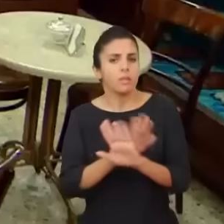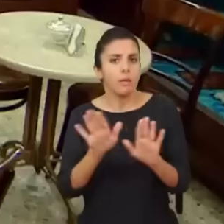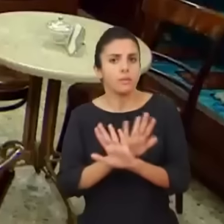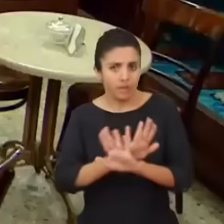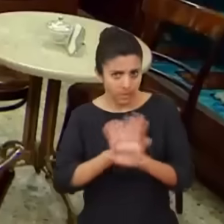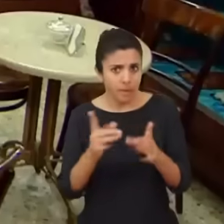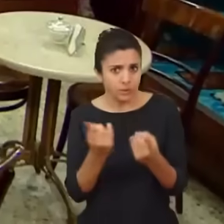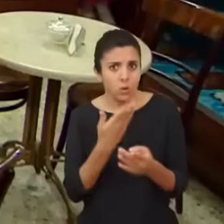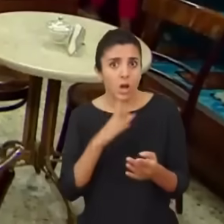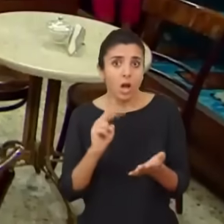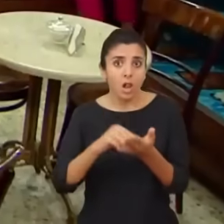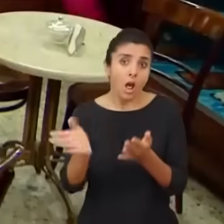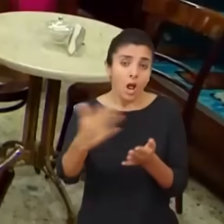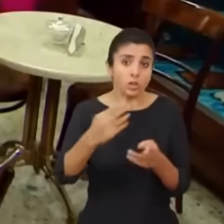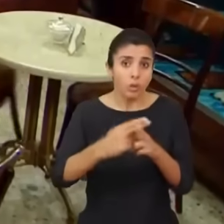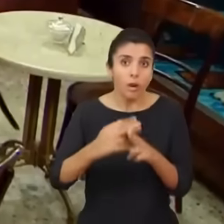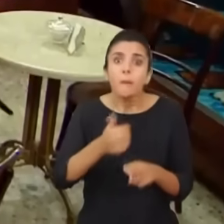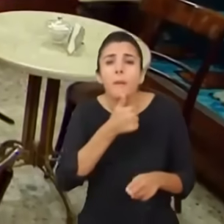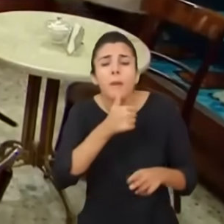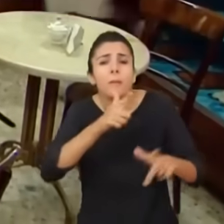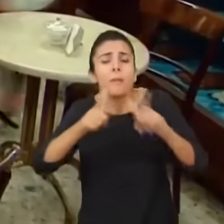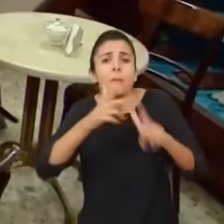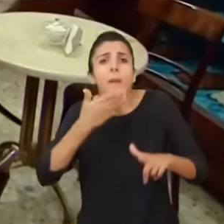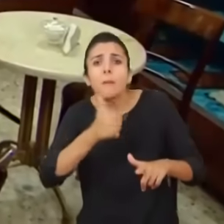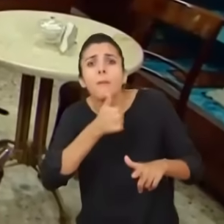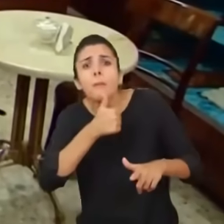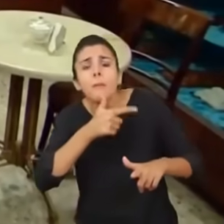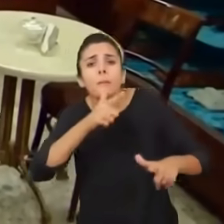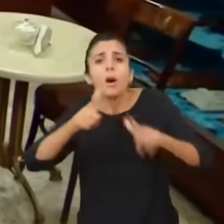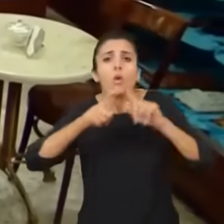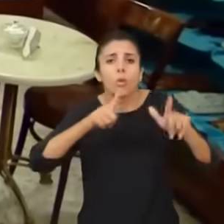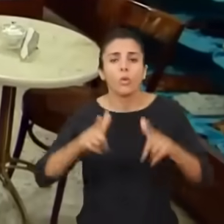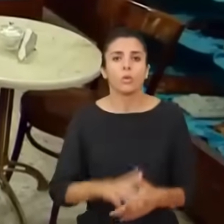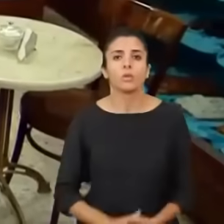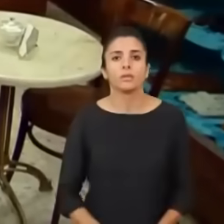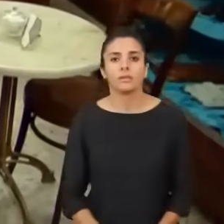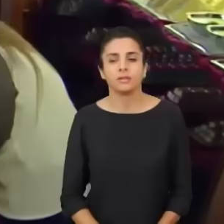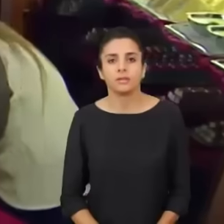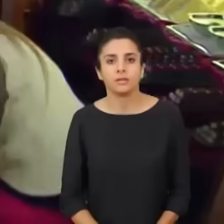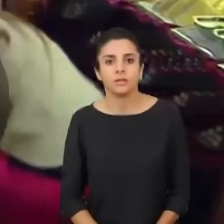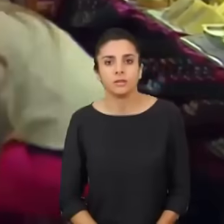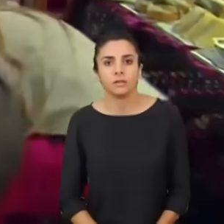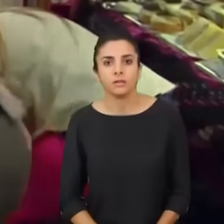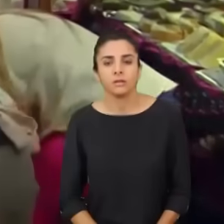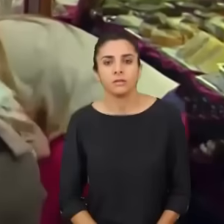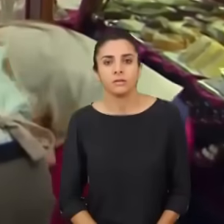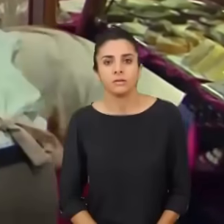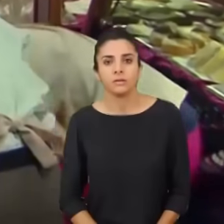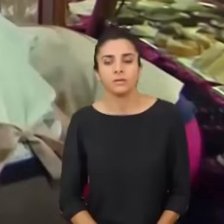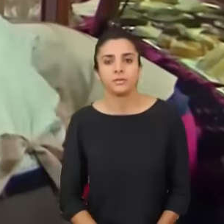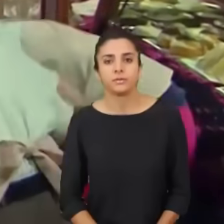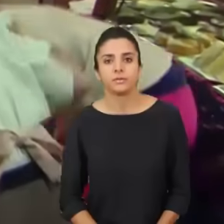Baba. Tamam. Kalk. Dur gidiyor. Baba. Geri yoldu. Tamam. Sen.